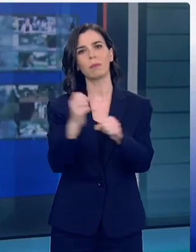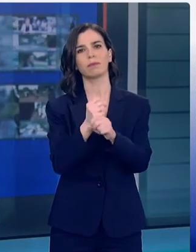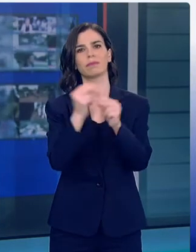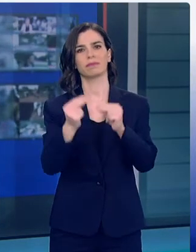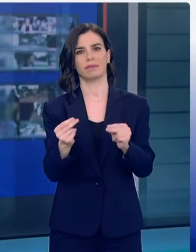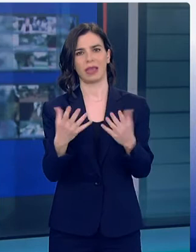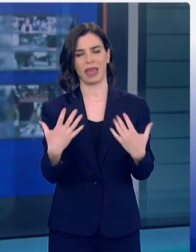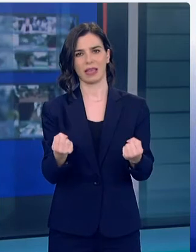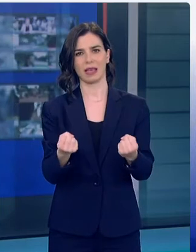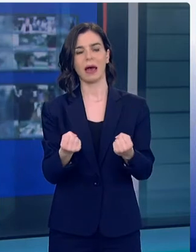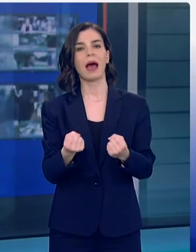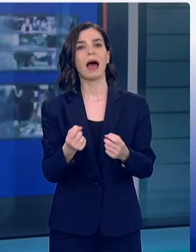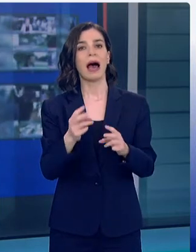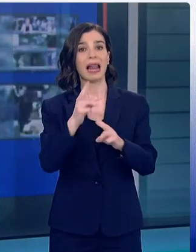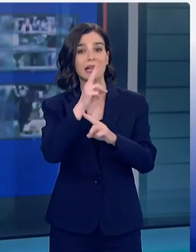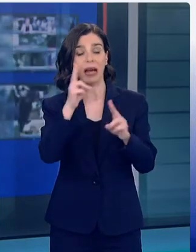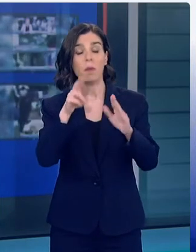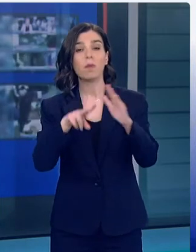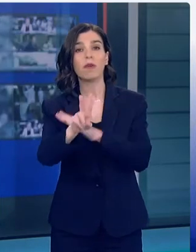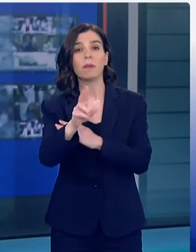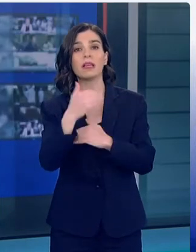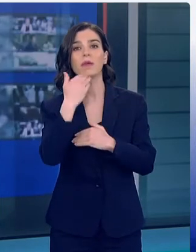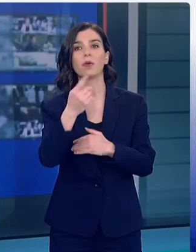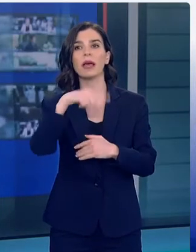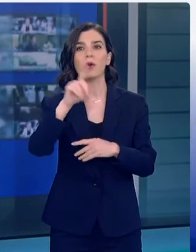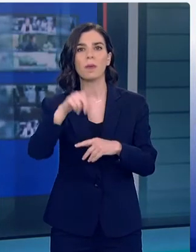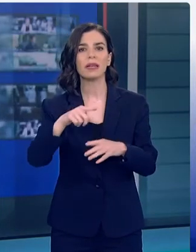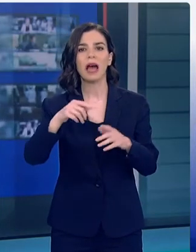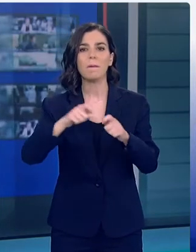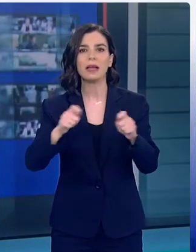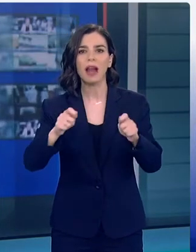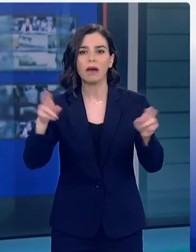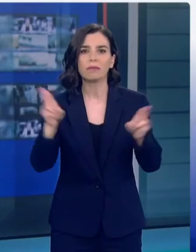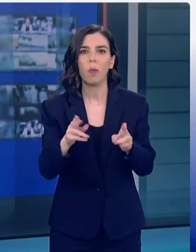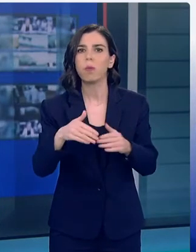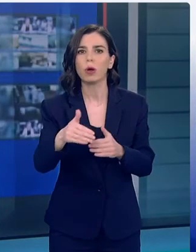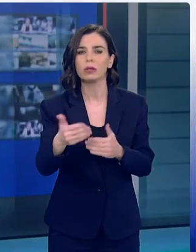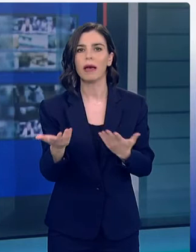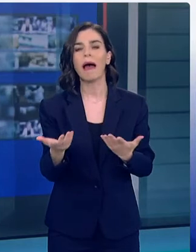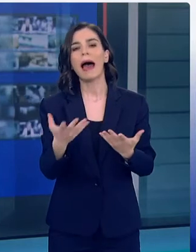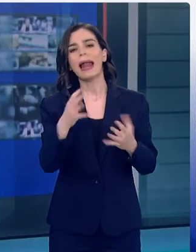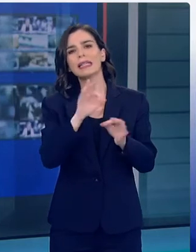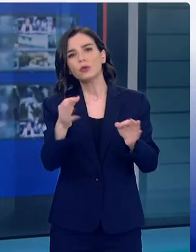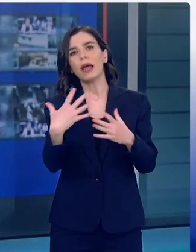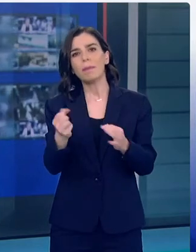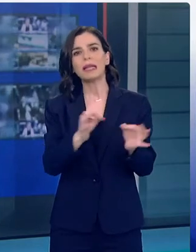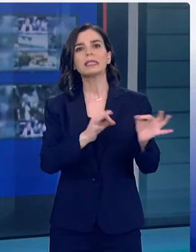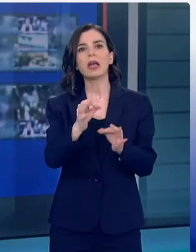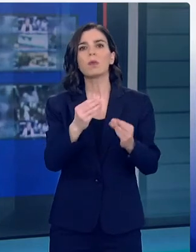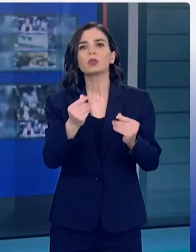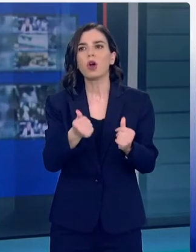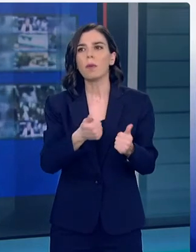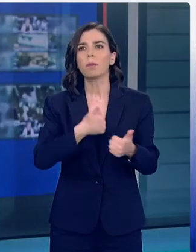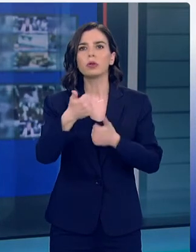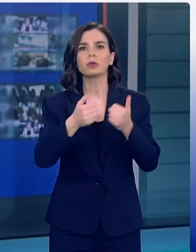Αν και είναι σαφές ότι δεν μπορεί να γίνει ακριβής πρόβλεψη για την ημερομηνία χαλάρωσης των μέτρων, δεν μπορεί να μην υπάρχει ένας σχεδιασμός για τον τρόπο